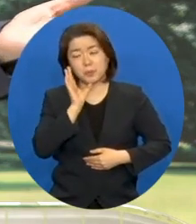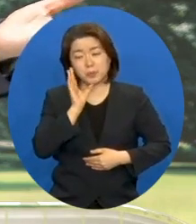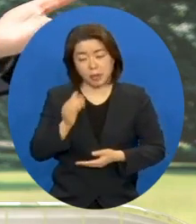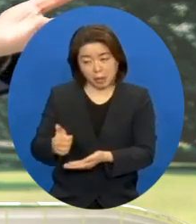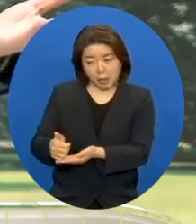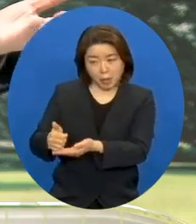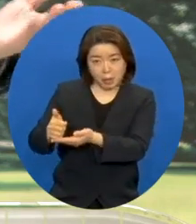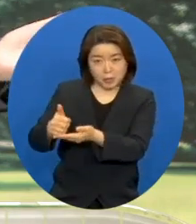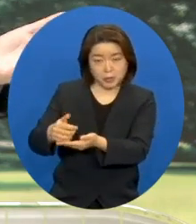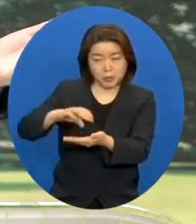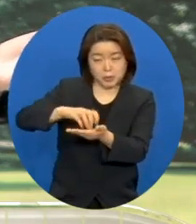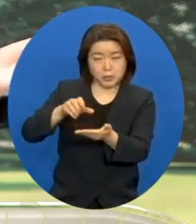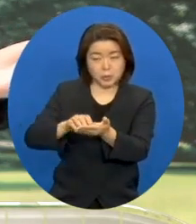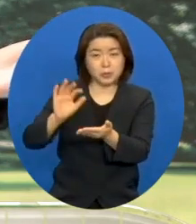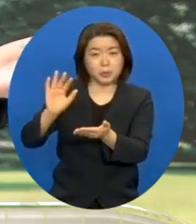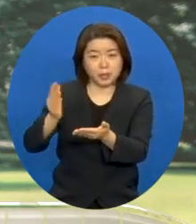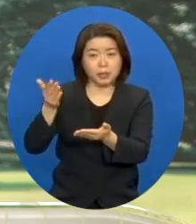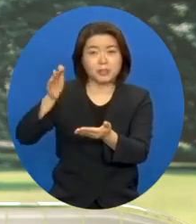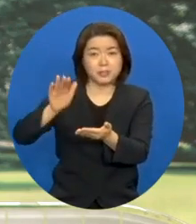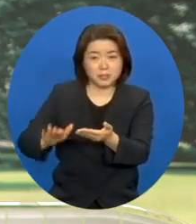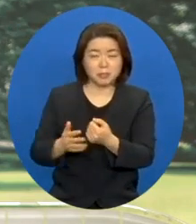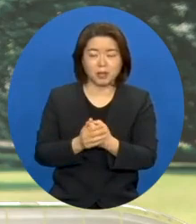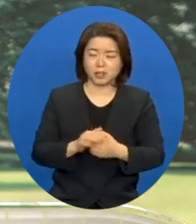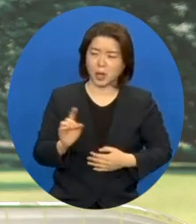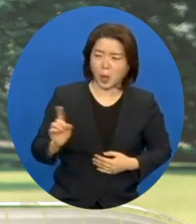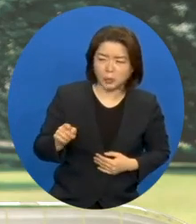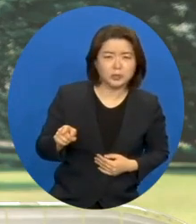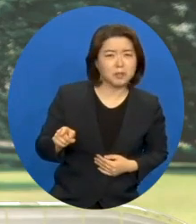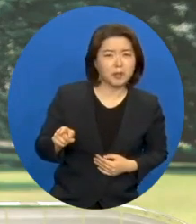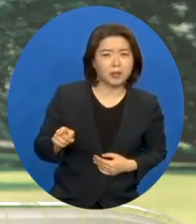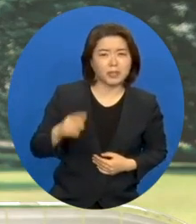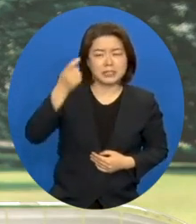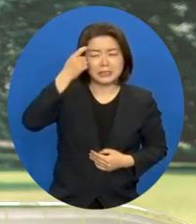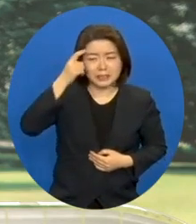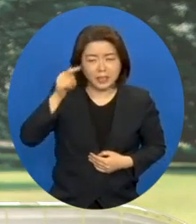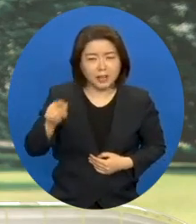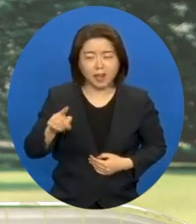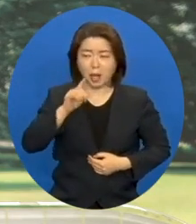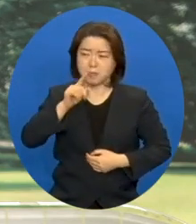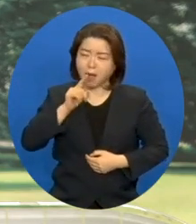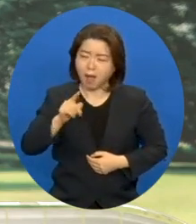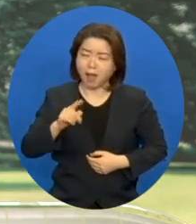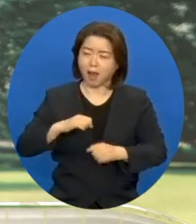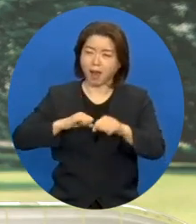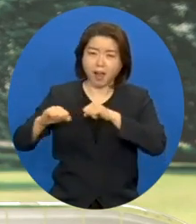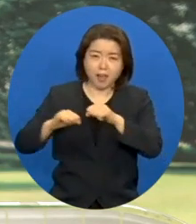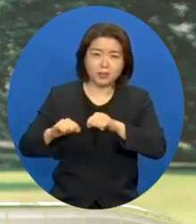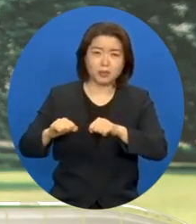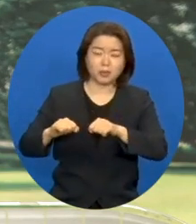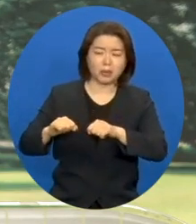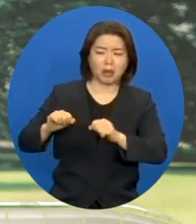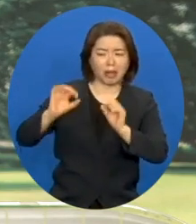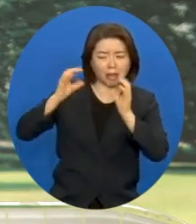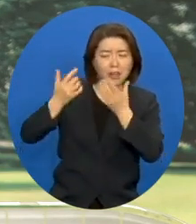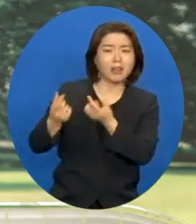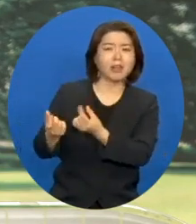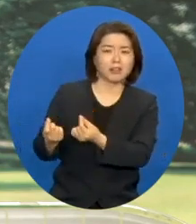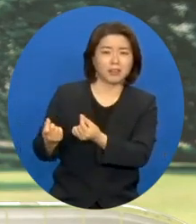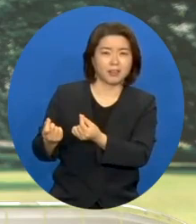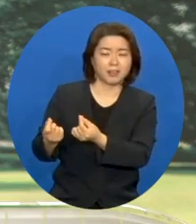대접을 받을 정도까지 되었는데도 어쩌면 그렇게 생각하는 것과 말하는 것과 행동이 어린애 같지요?